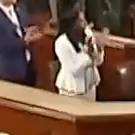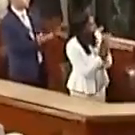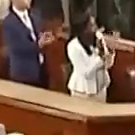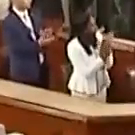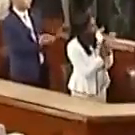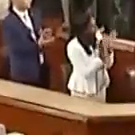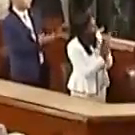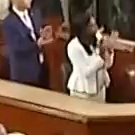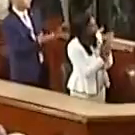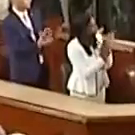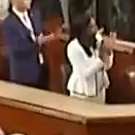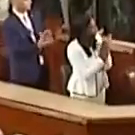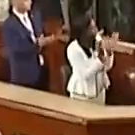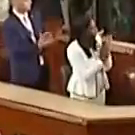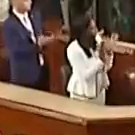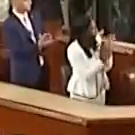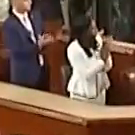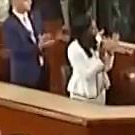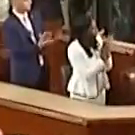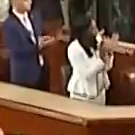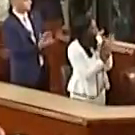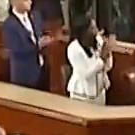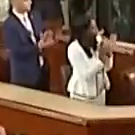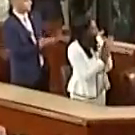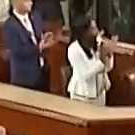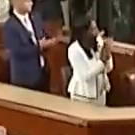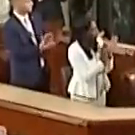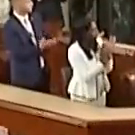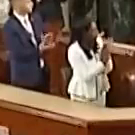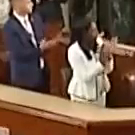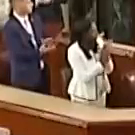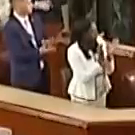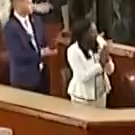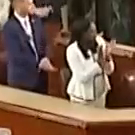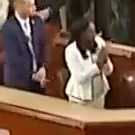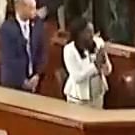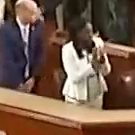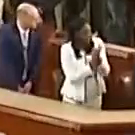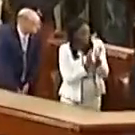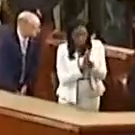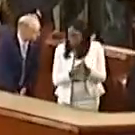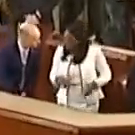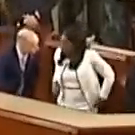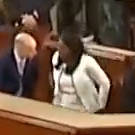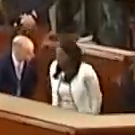ακούσουμε τι λέει, με τη βοήθεια και του διερμηνέα μας, του κύριου Γιάννη Χαρατζή.